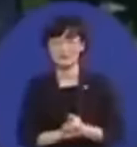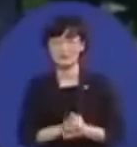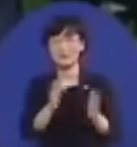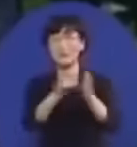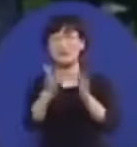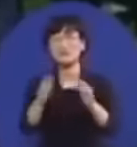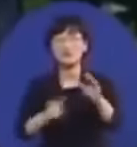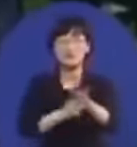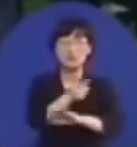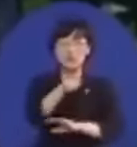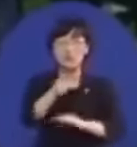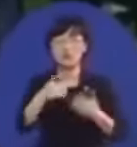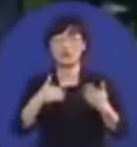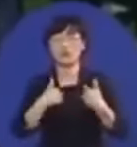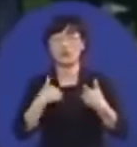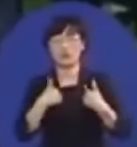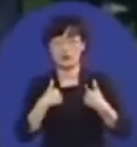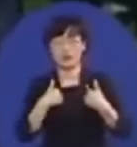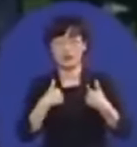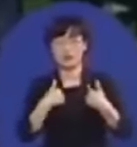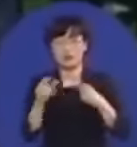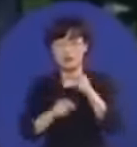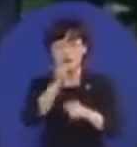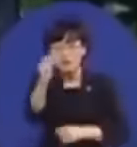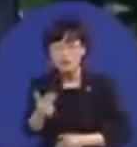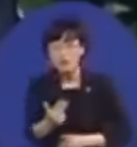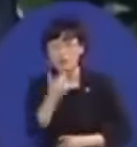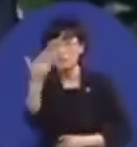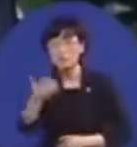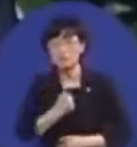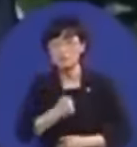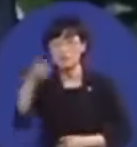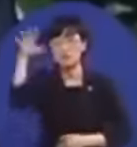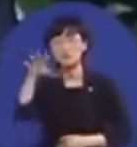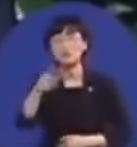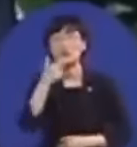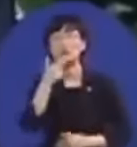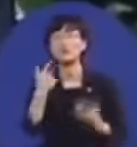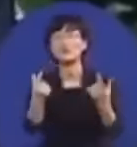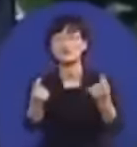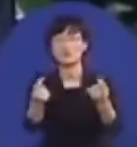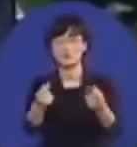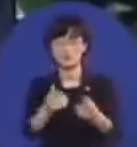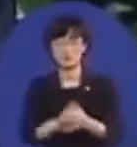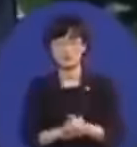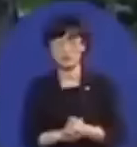예수님 이외에는 내가 영생을 얻을 빛이 없다는 것입니다.